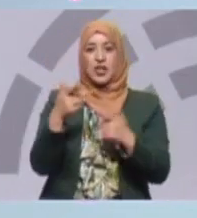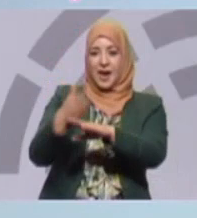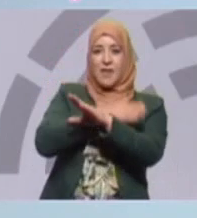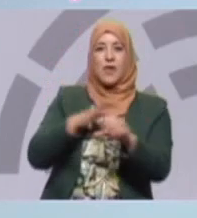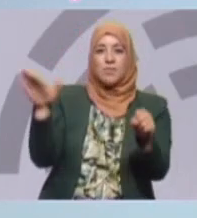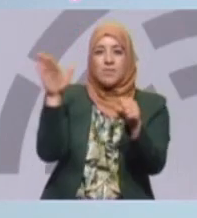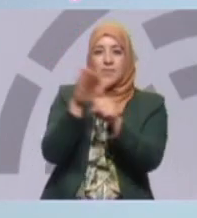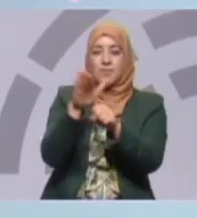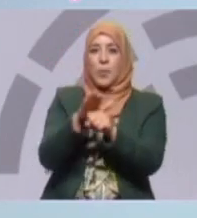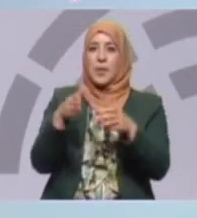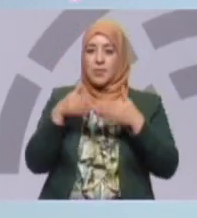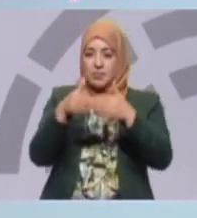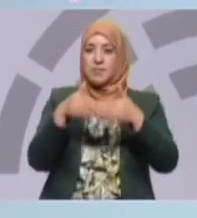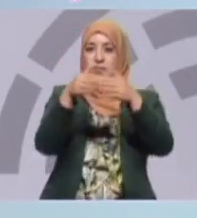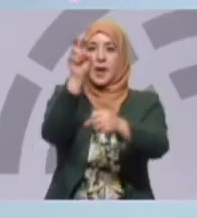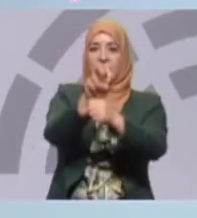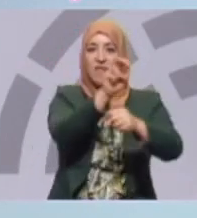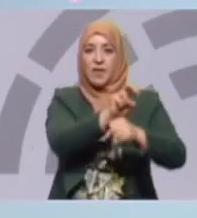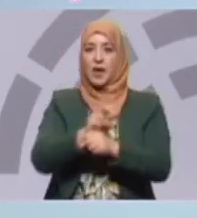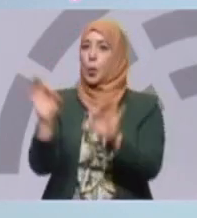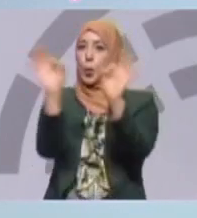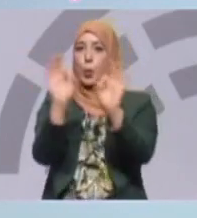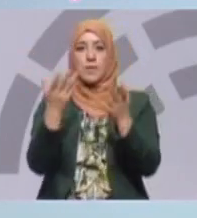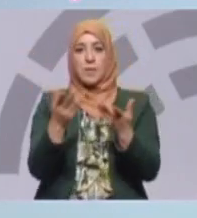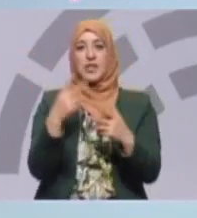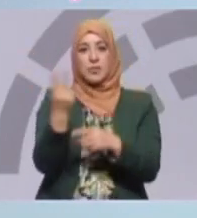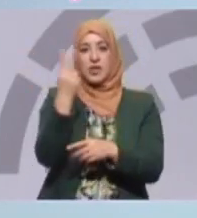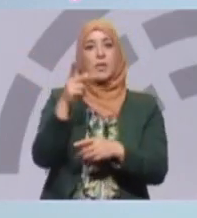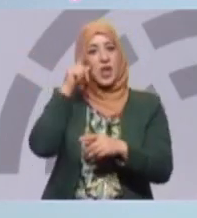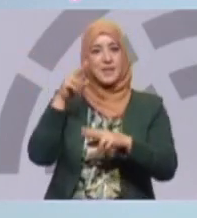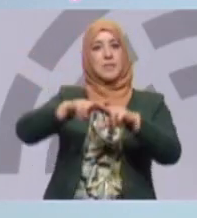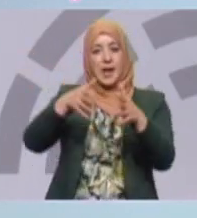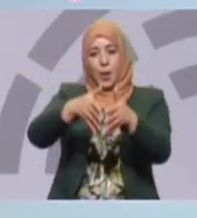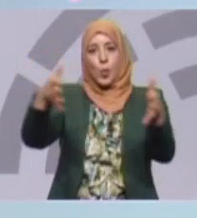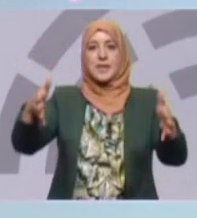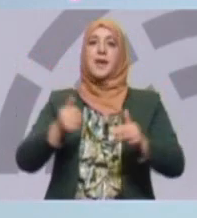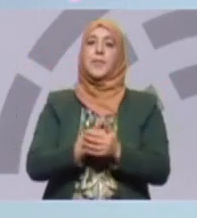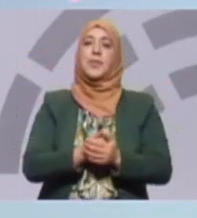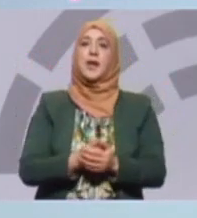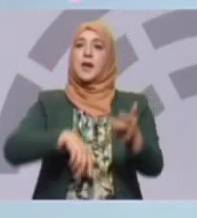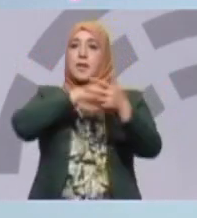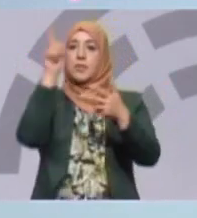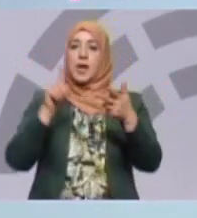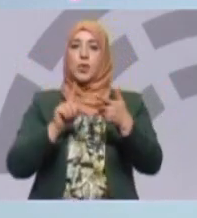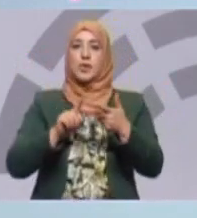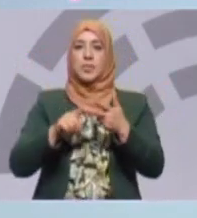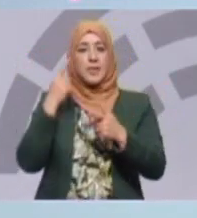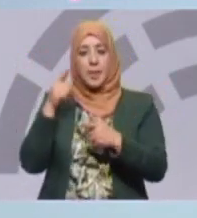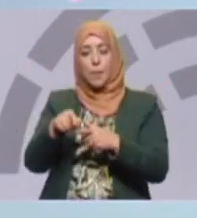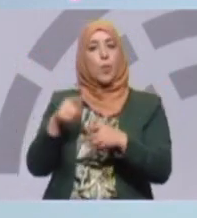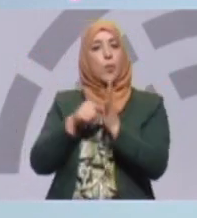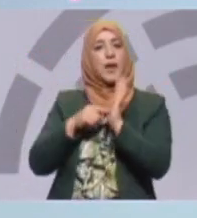هناك مكان لا ارساء المراكب والسفن بتلك الموانئ النقطه اللي تتعلق بلنطه هي